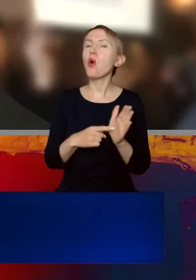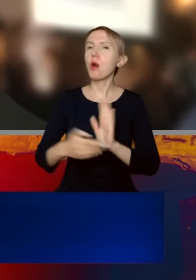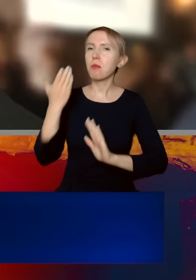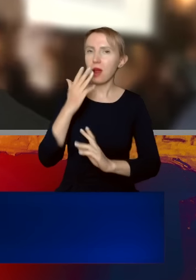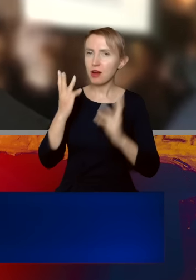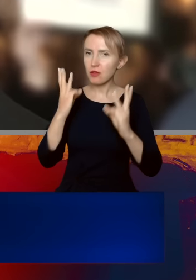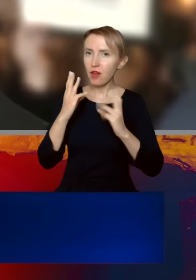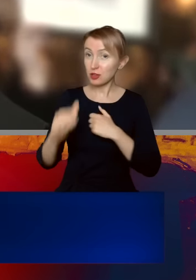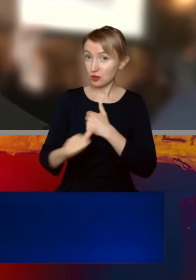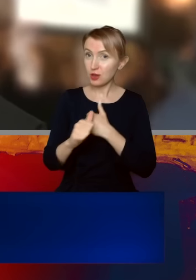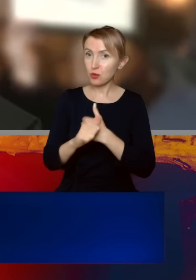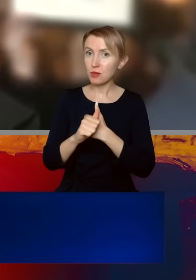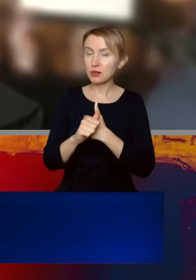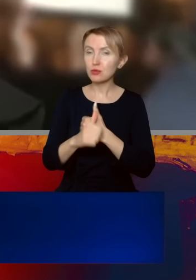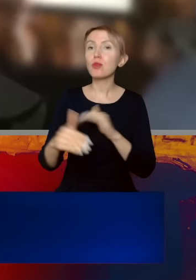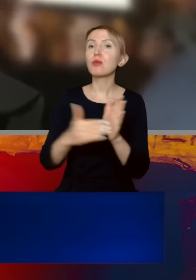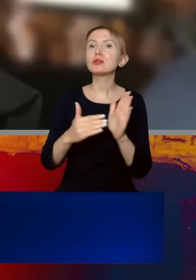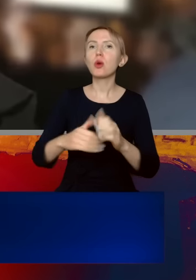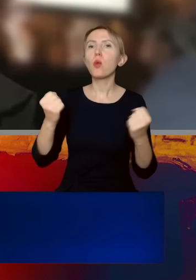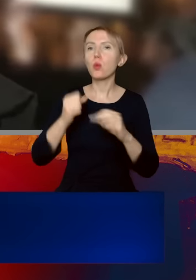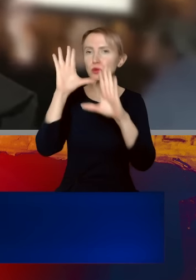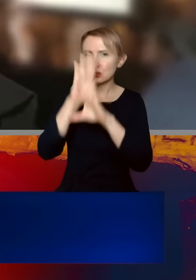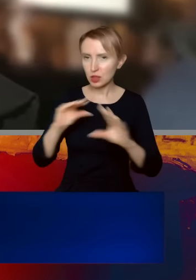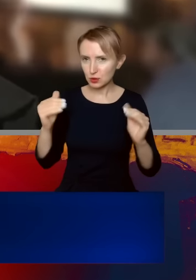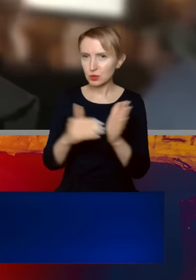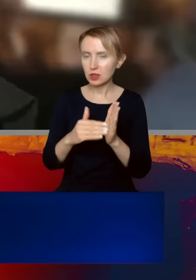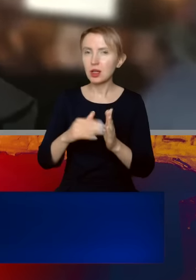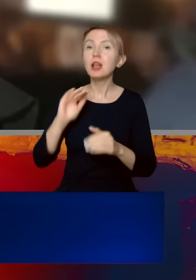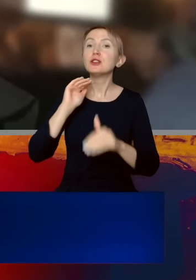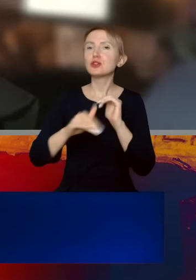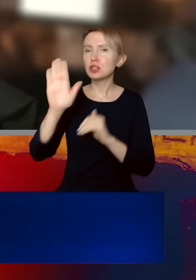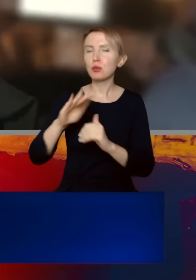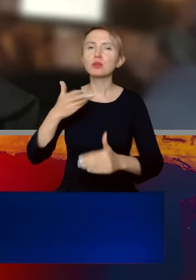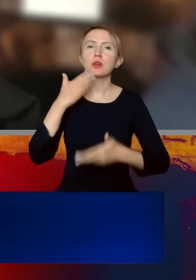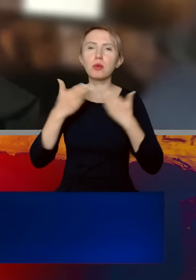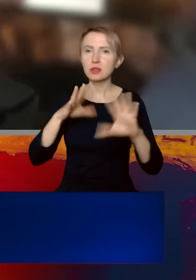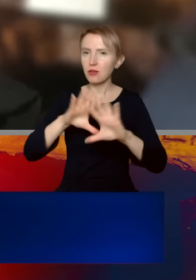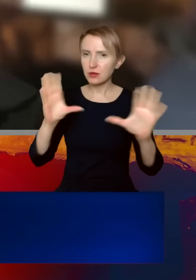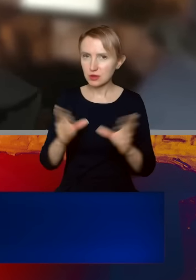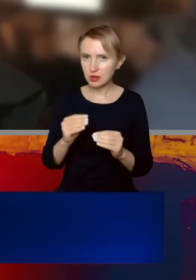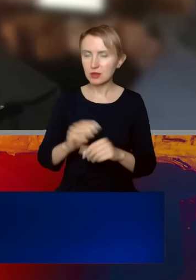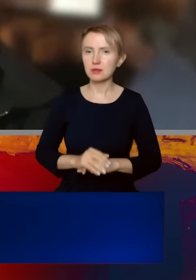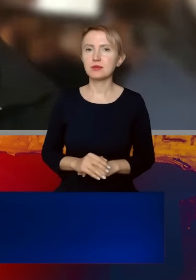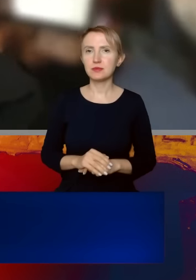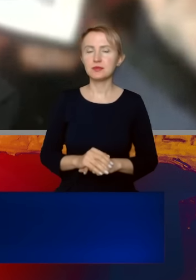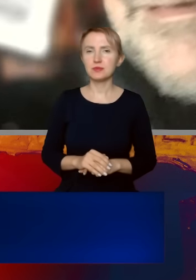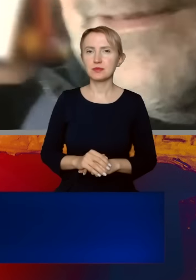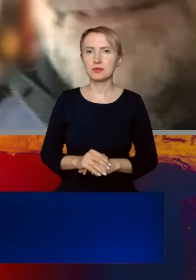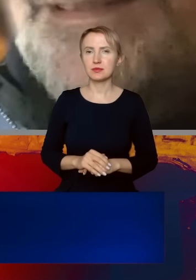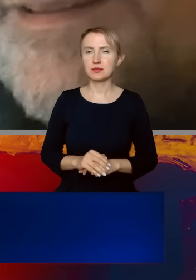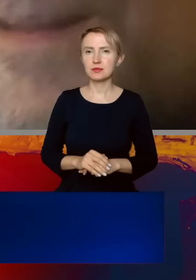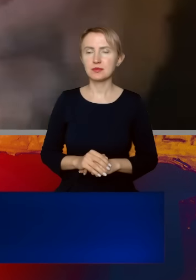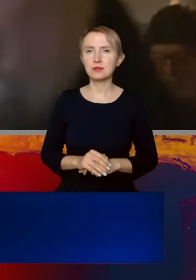istotny argument, który wymaga ogromnego szacunku. Szczęść Boże, pozdrawiam wszystkich, szczególnie ojcowiznę w całym kraju. Cześć i